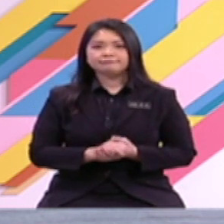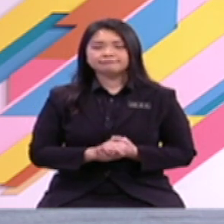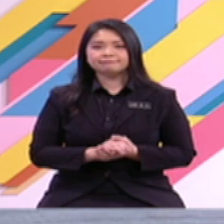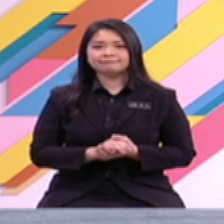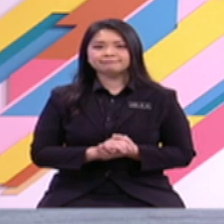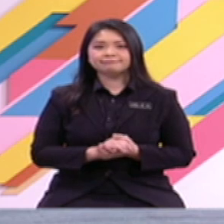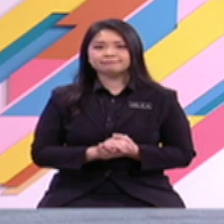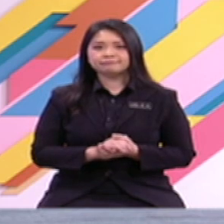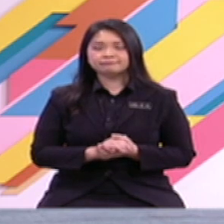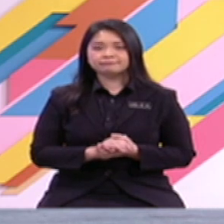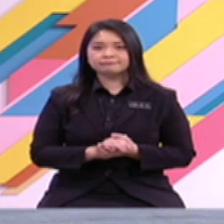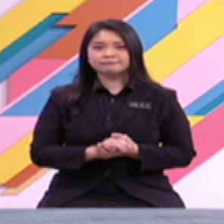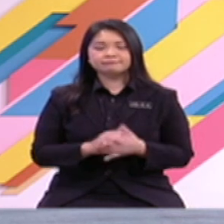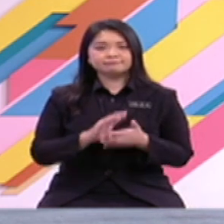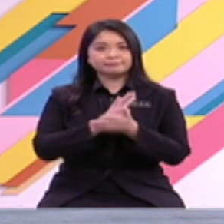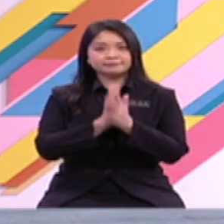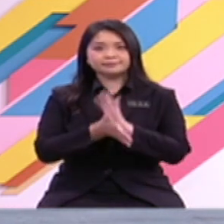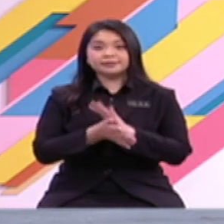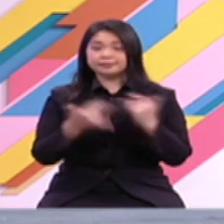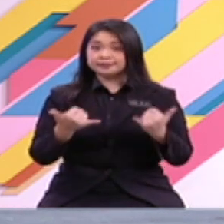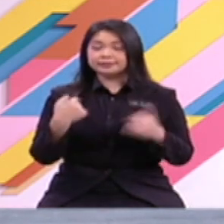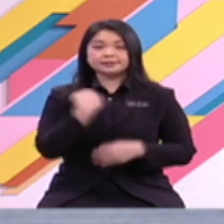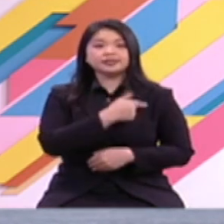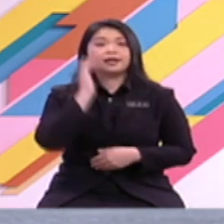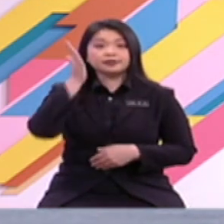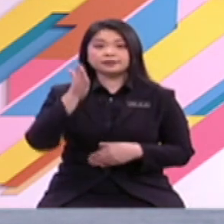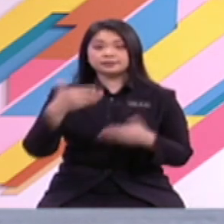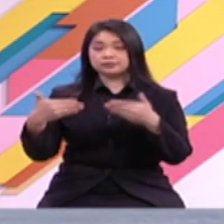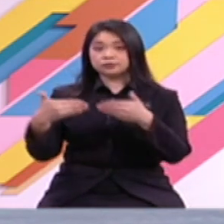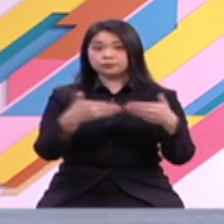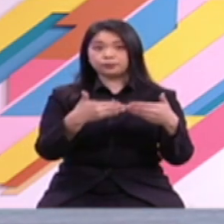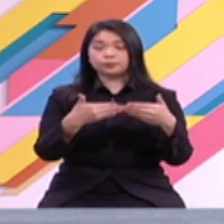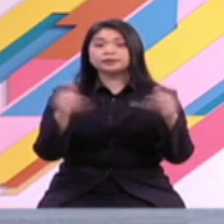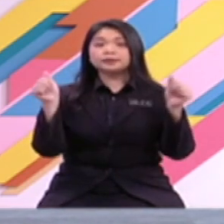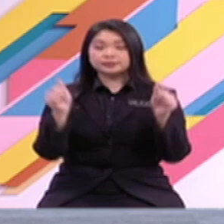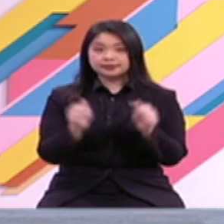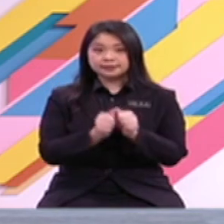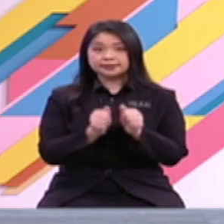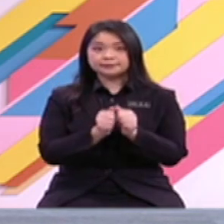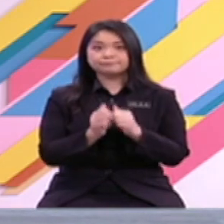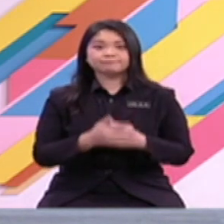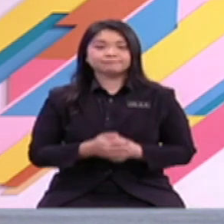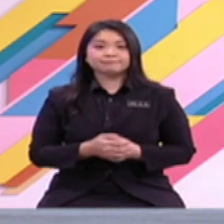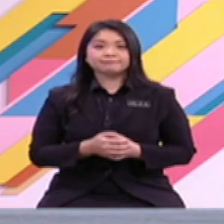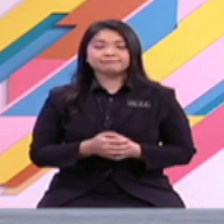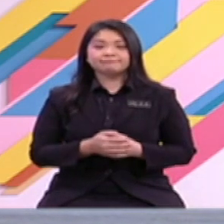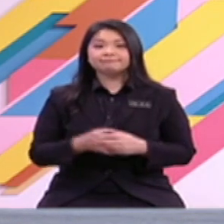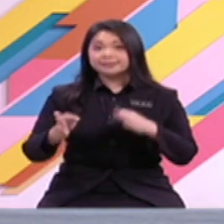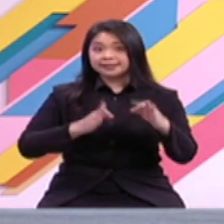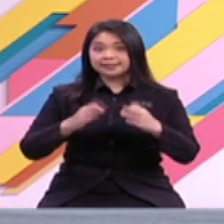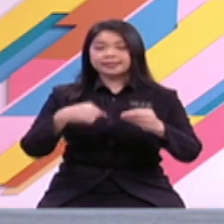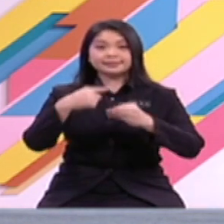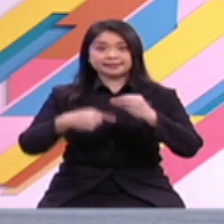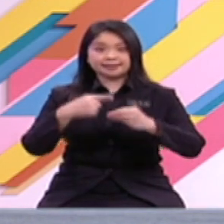seterusnya sibuk Oke kita akan teruskan dengan Oke penerangan